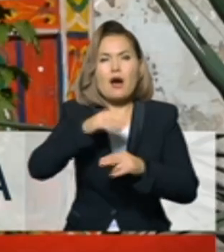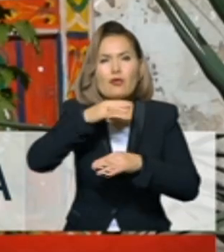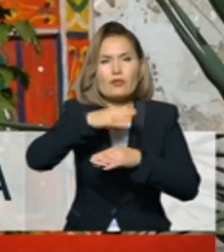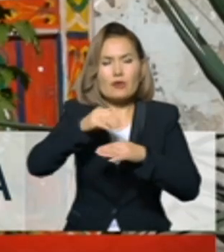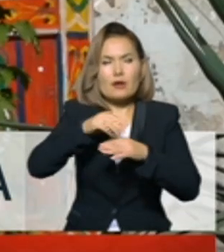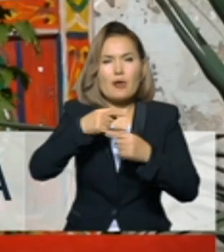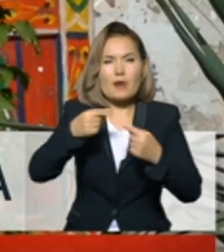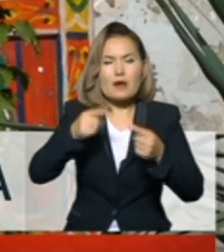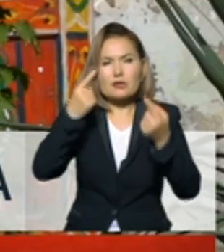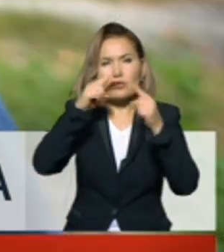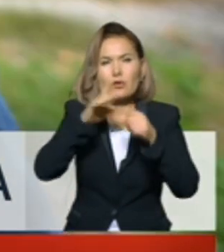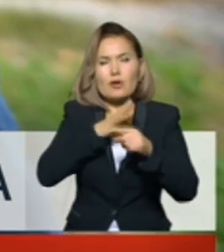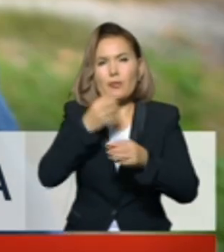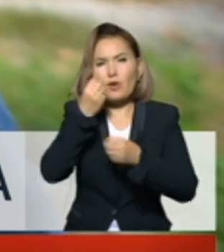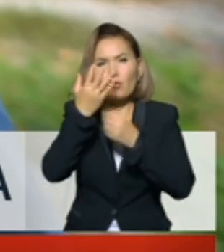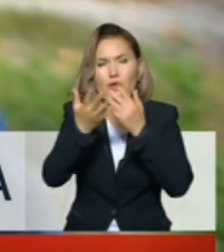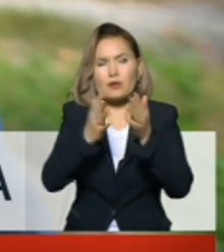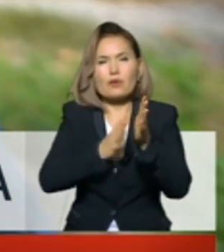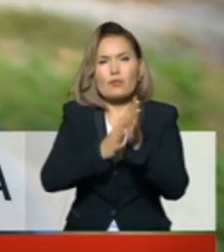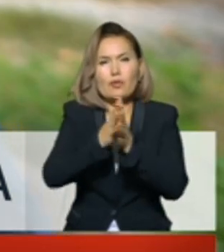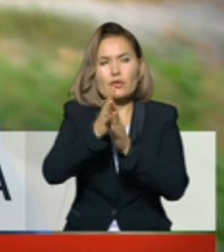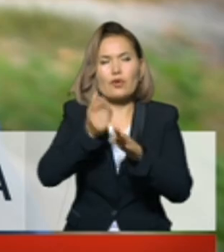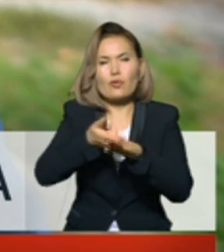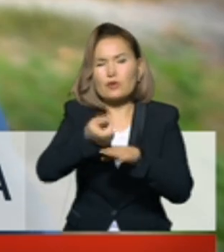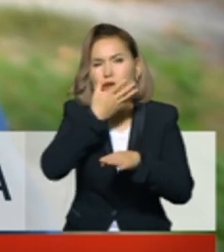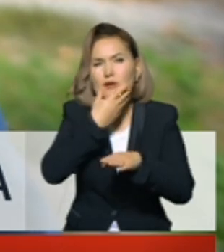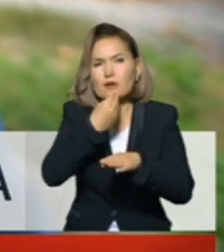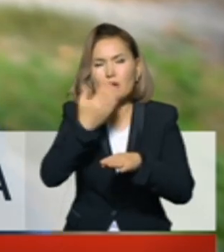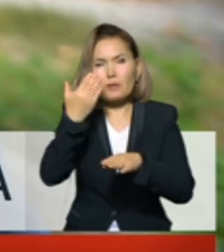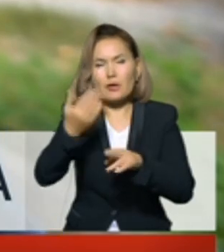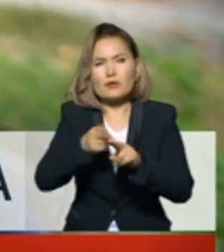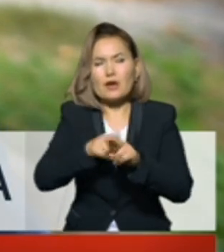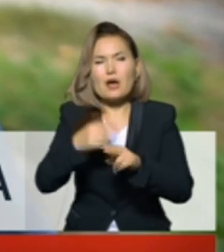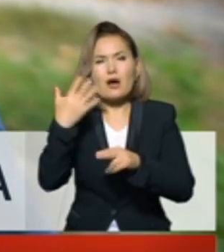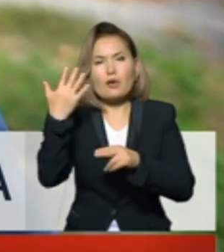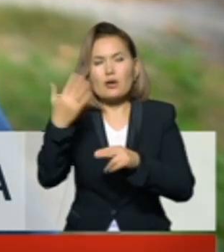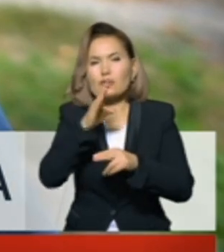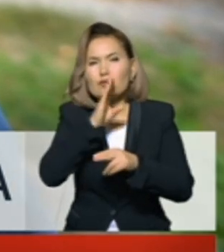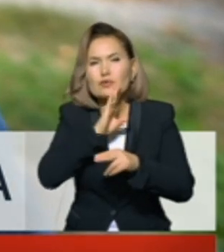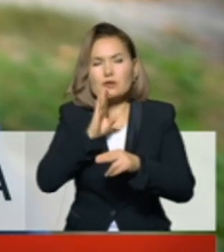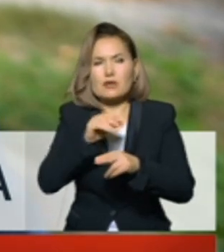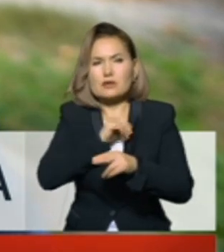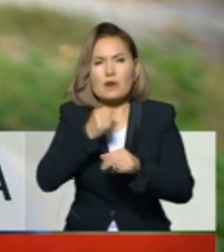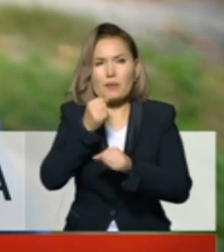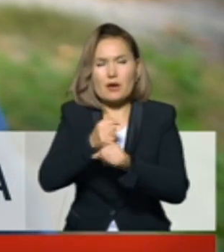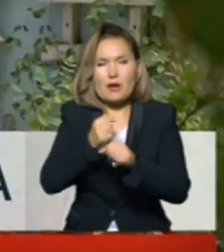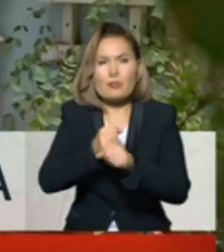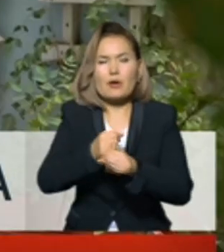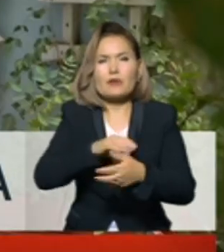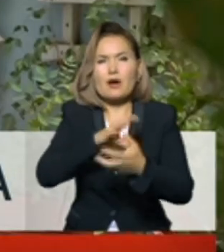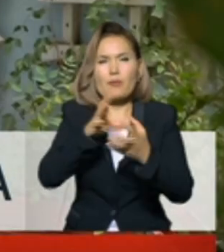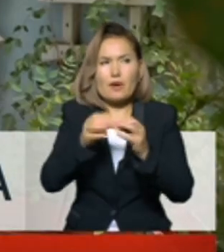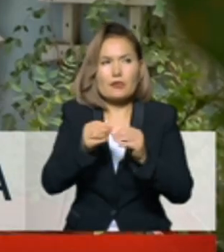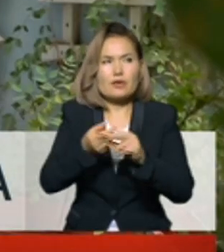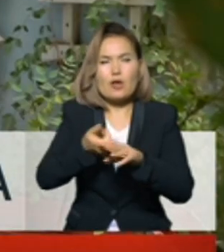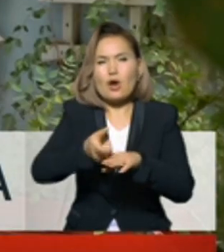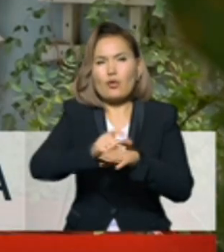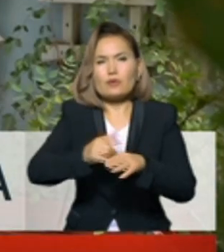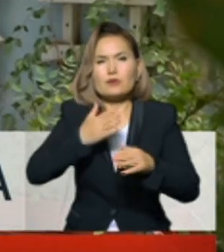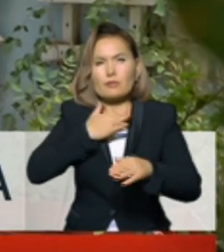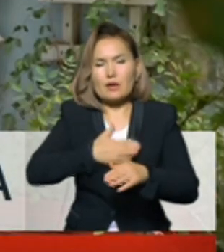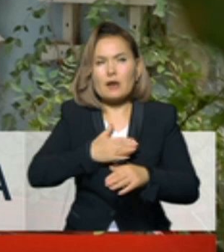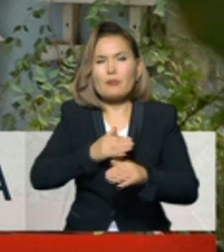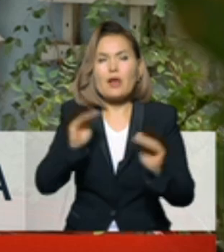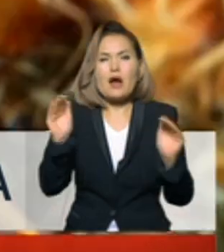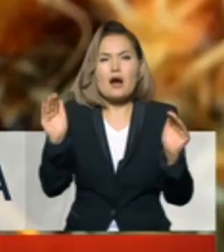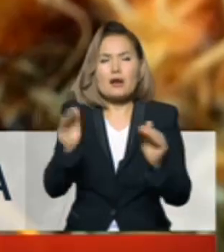гүлдерді қараңыз. Это бәрі, бұл да соның тірлігі. Мына забордың бәрі, конечно, мақтанамыз.